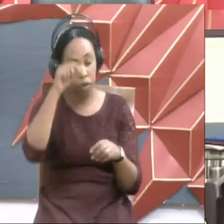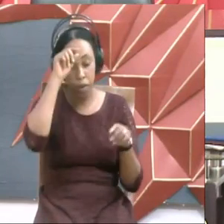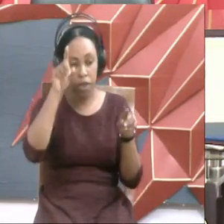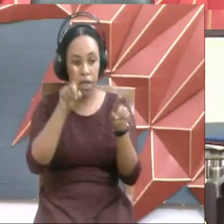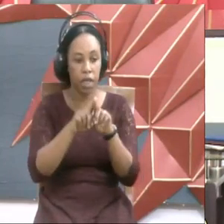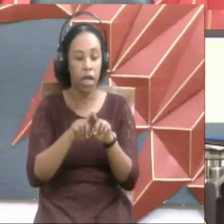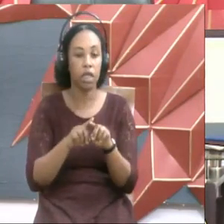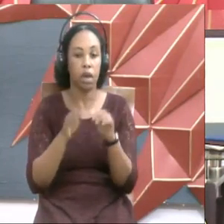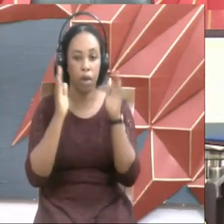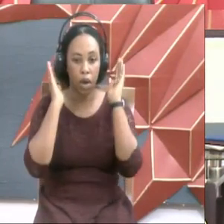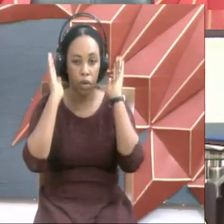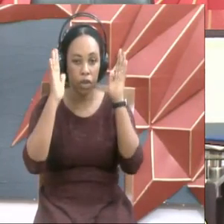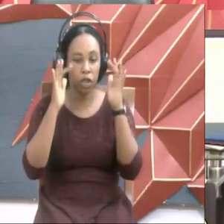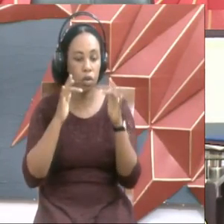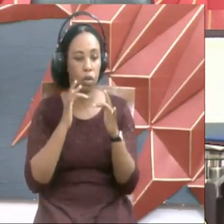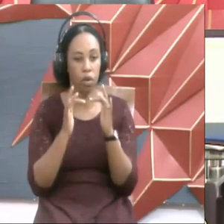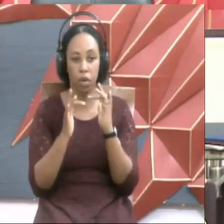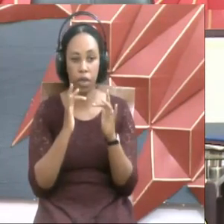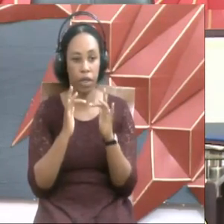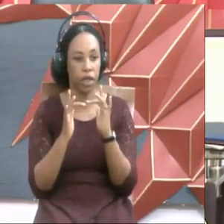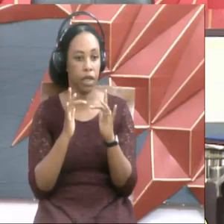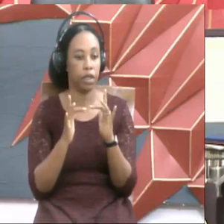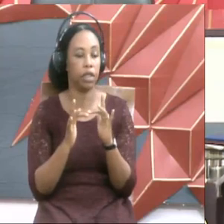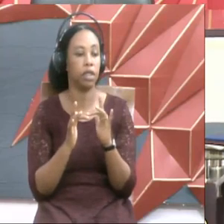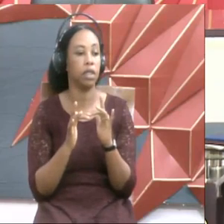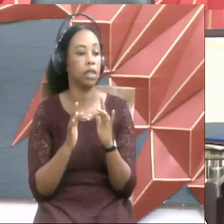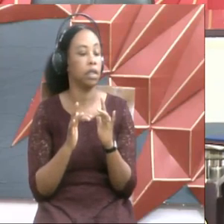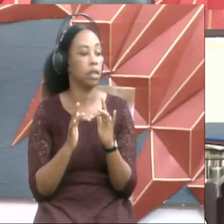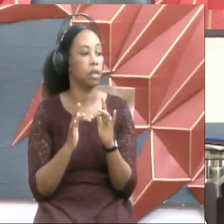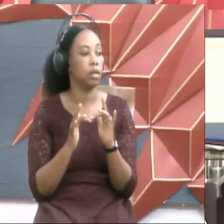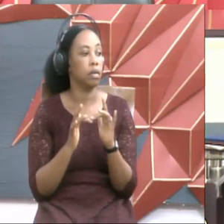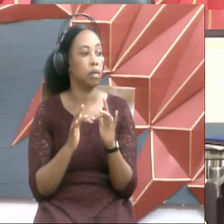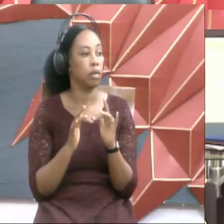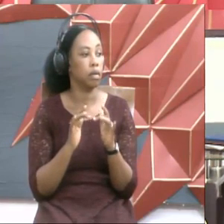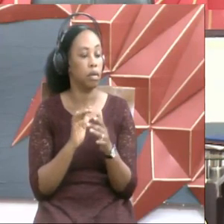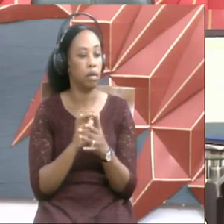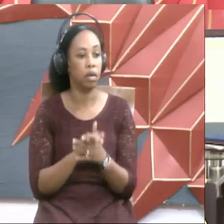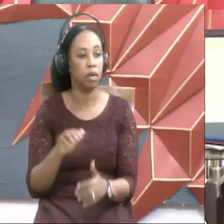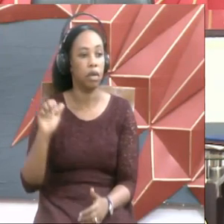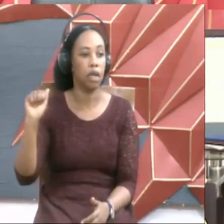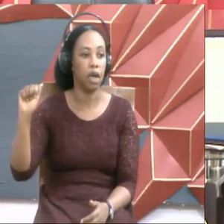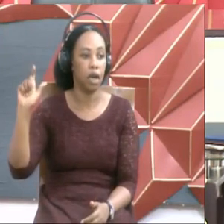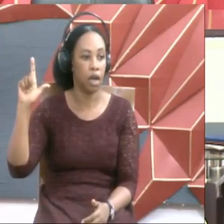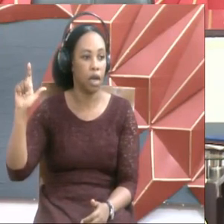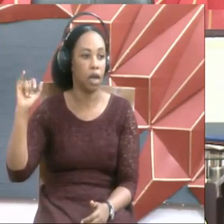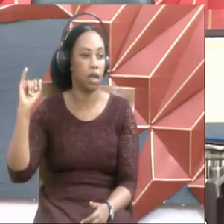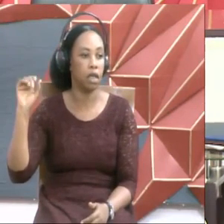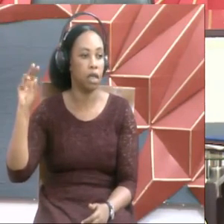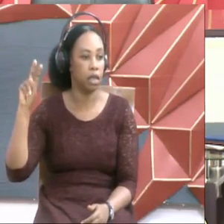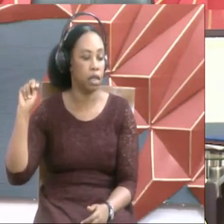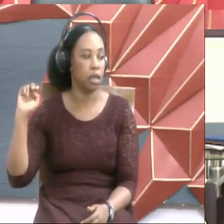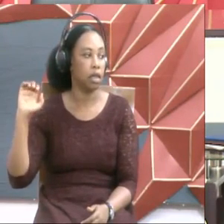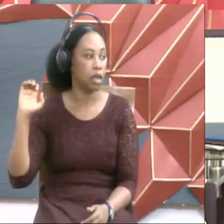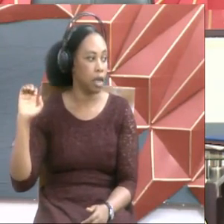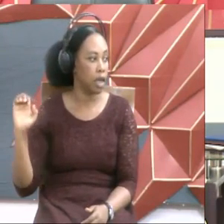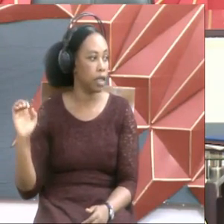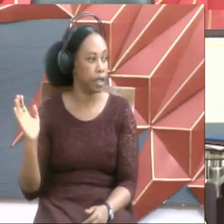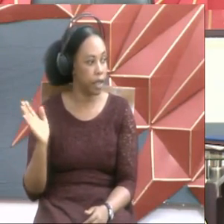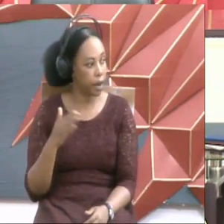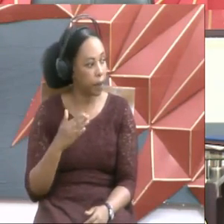les frères qu'on est ensemble qui qu'on a pu se réunir sur internet il y a parmi